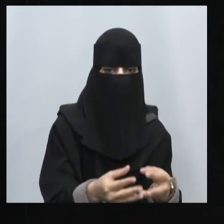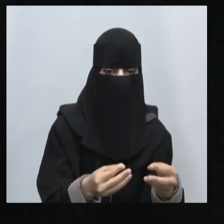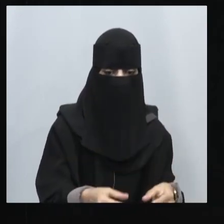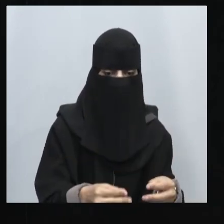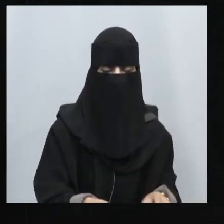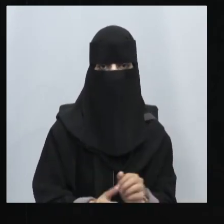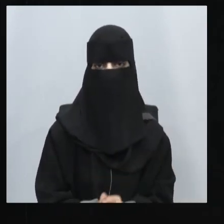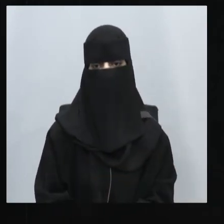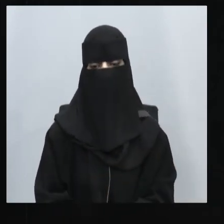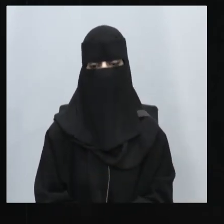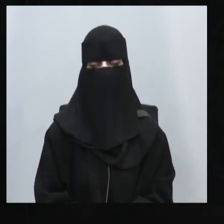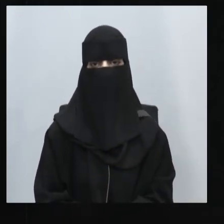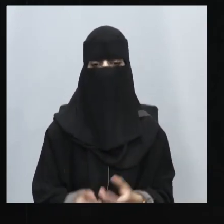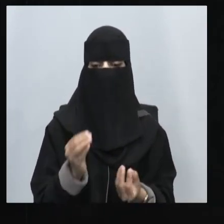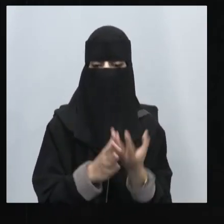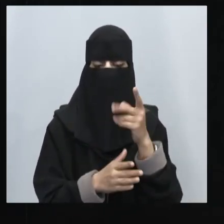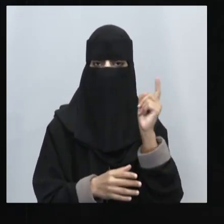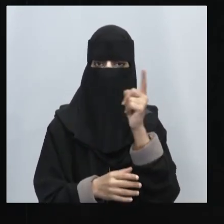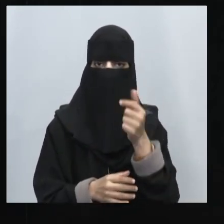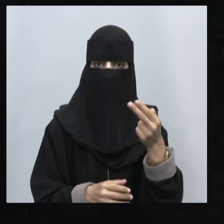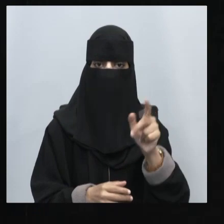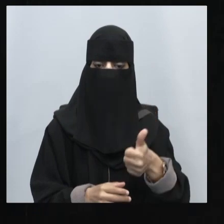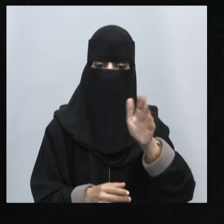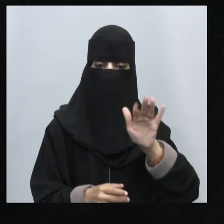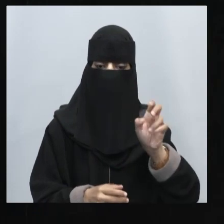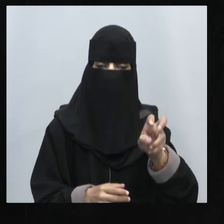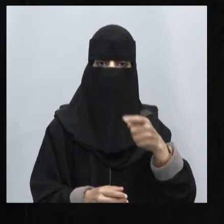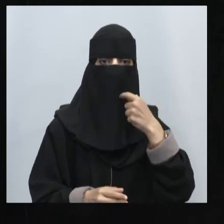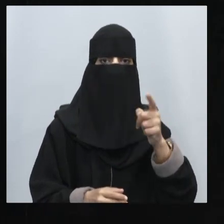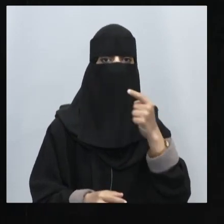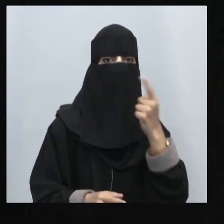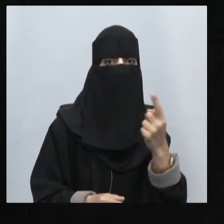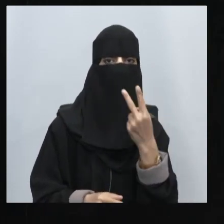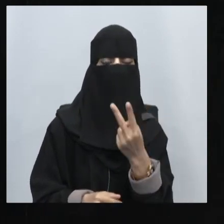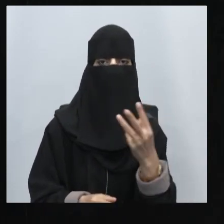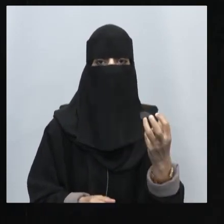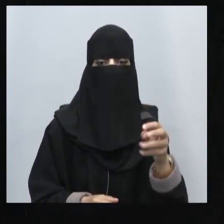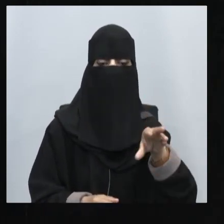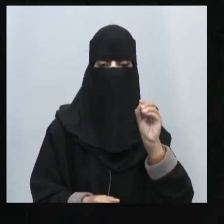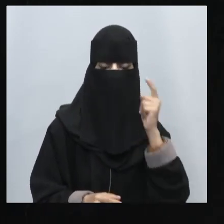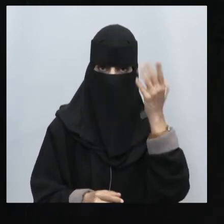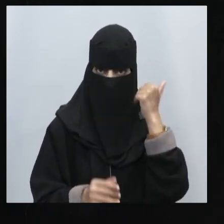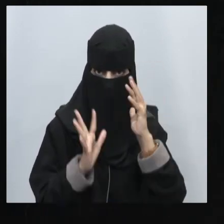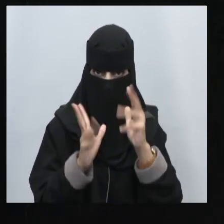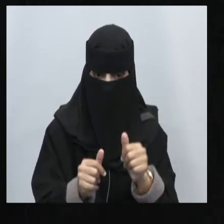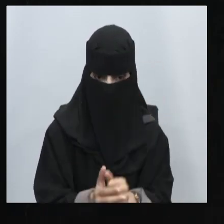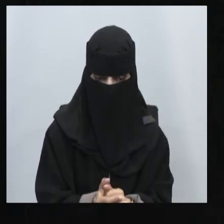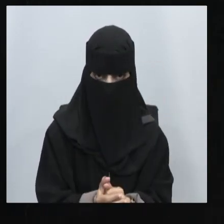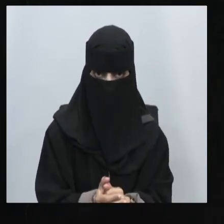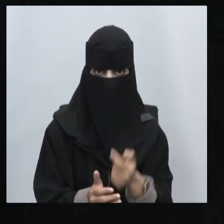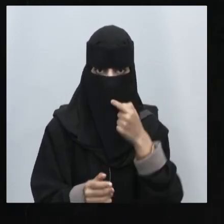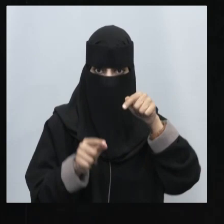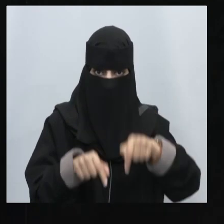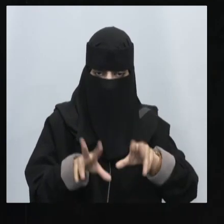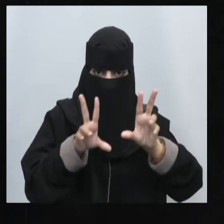ظهرت الدوله العباسيه طلابي وطالباتي في عام 132 للهجره كما ذكرنا في نفس